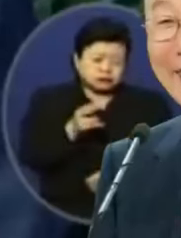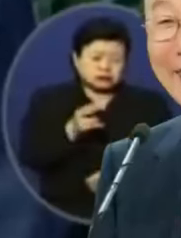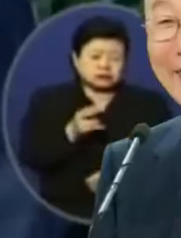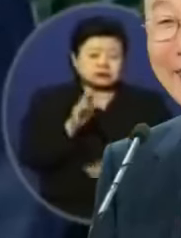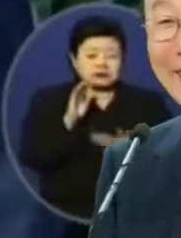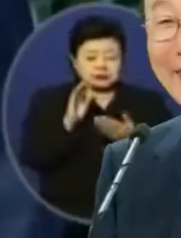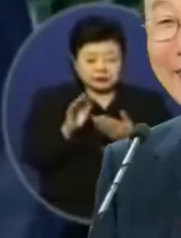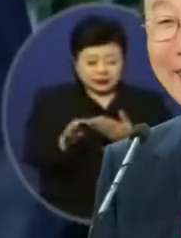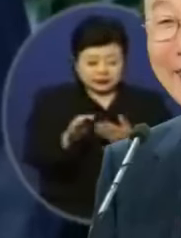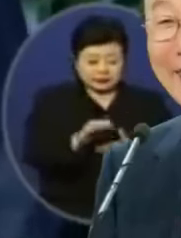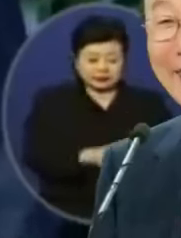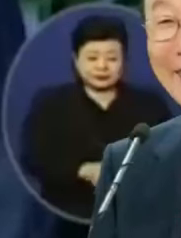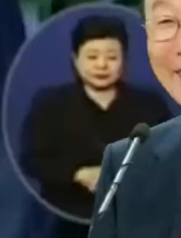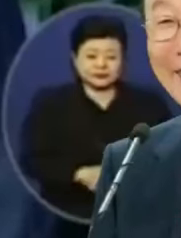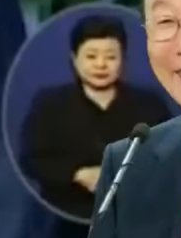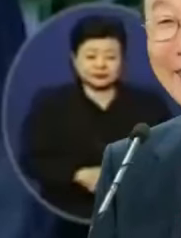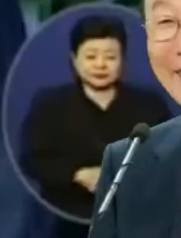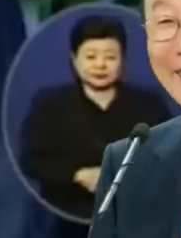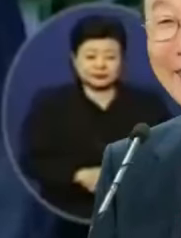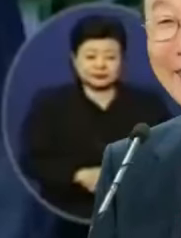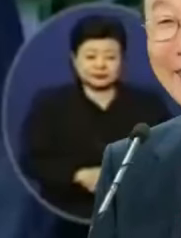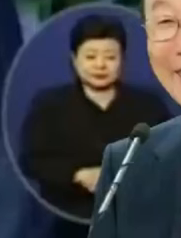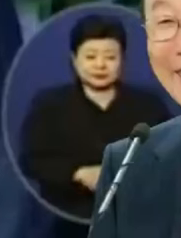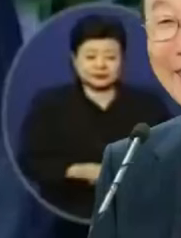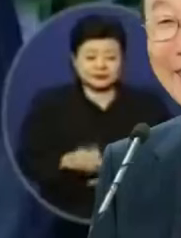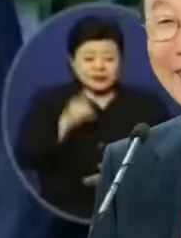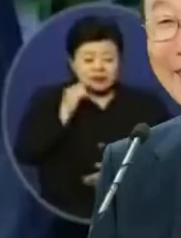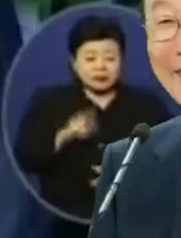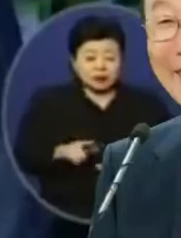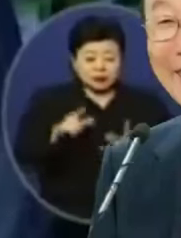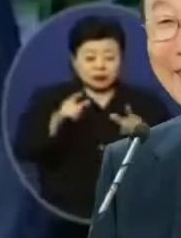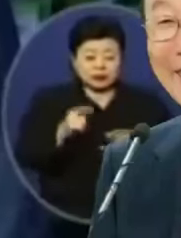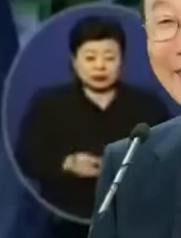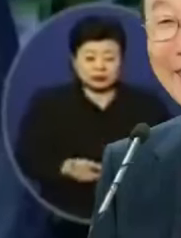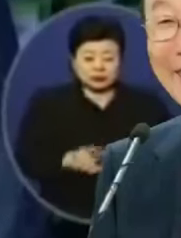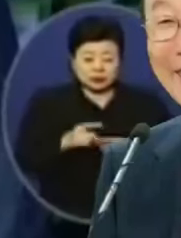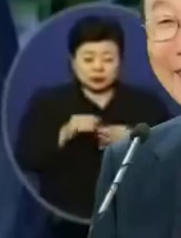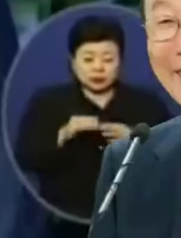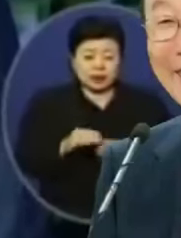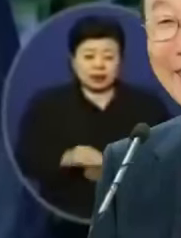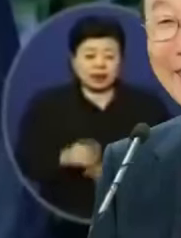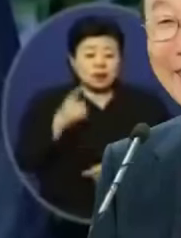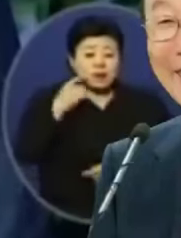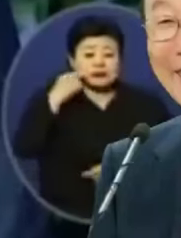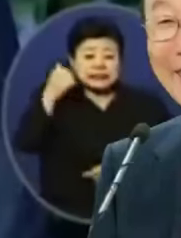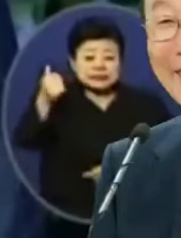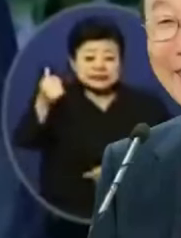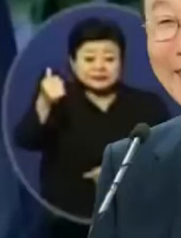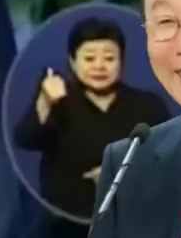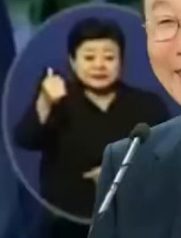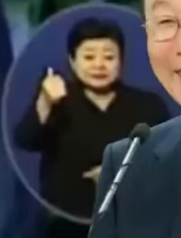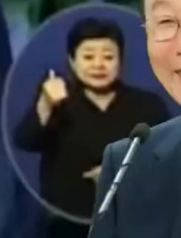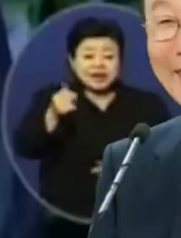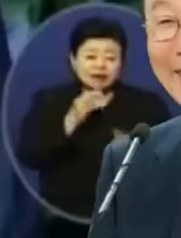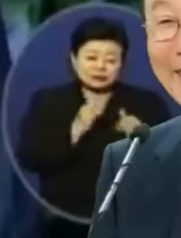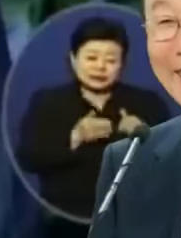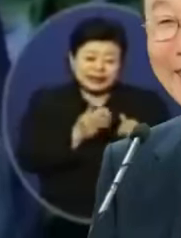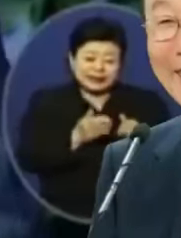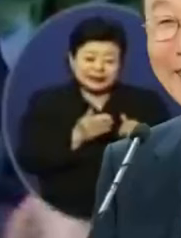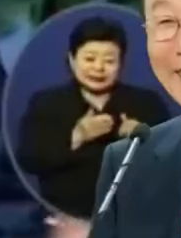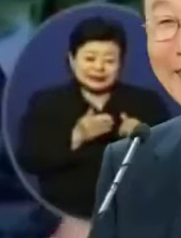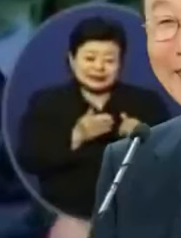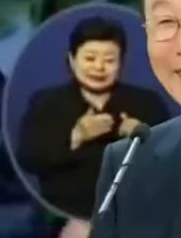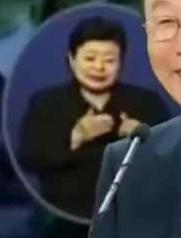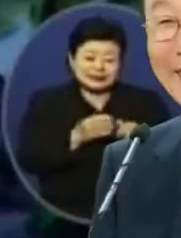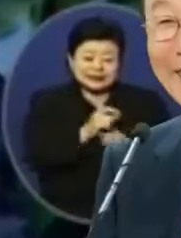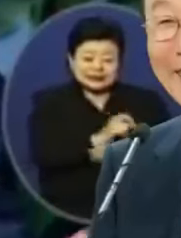그러고 난 다음에 동경 순복음교회 목사인 시각기 목사의 부탁을 해서